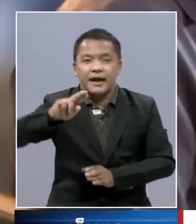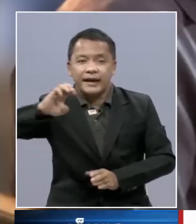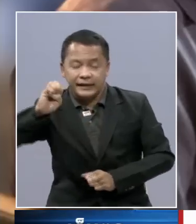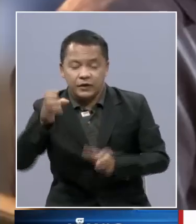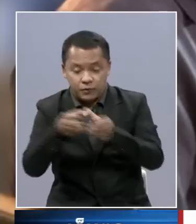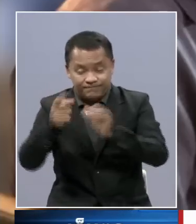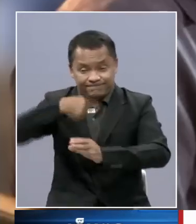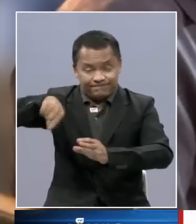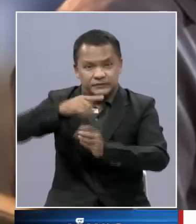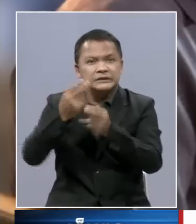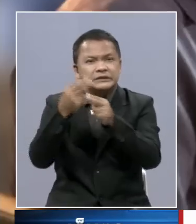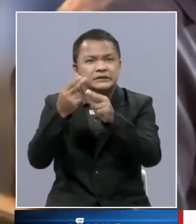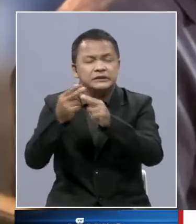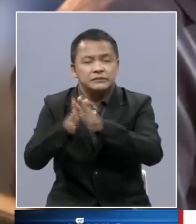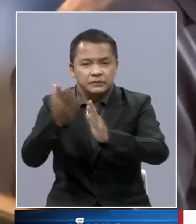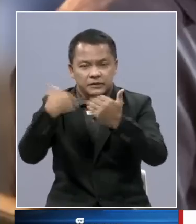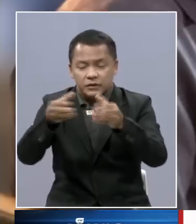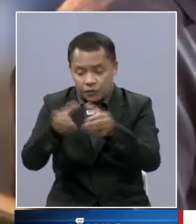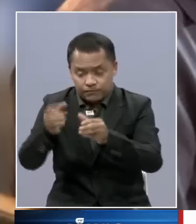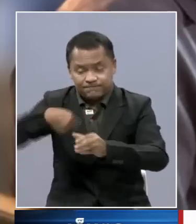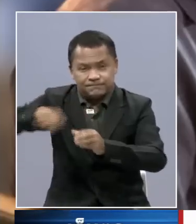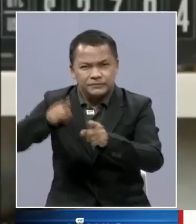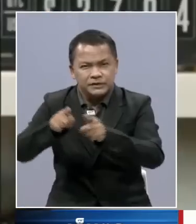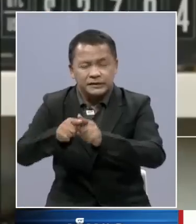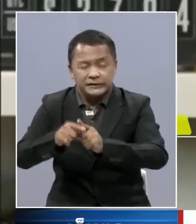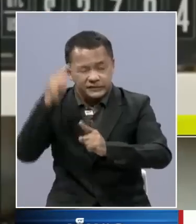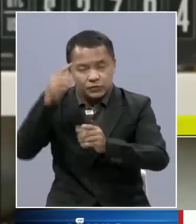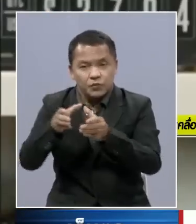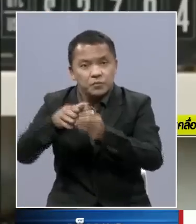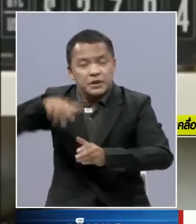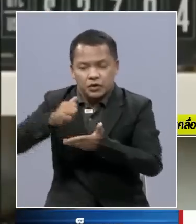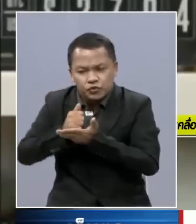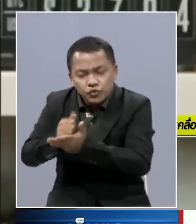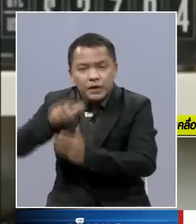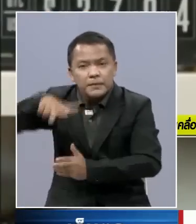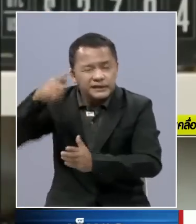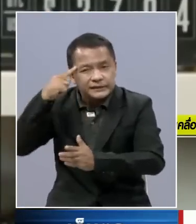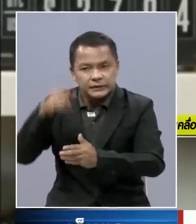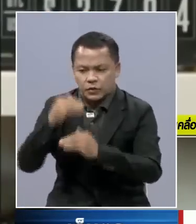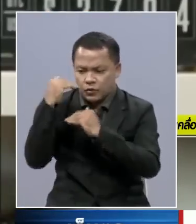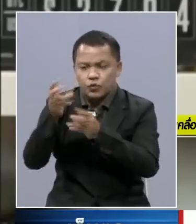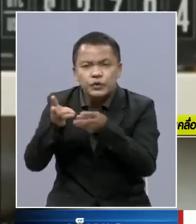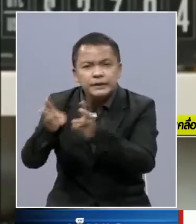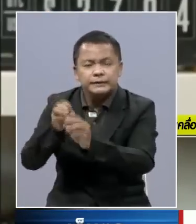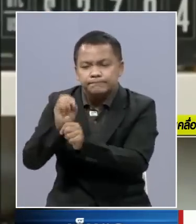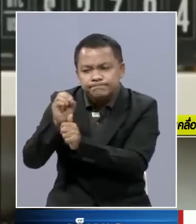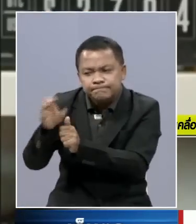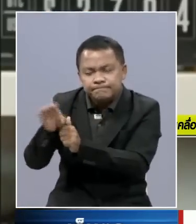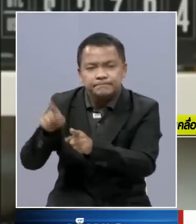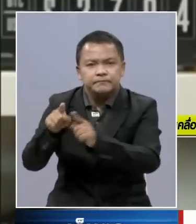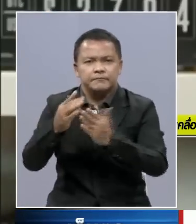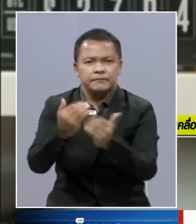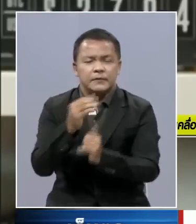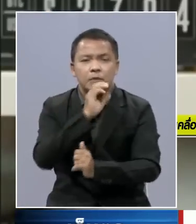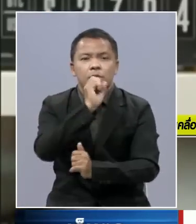ลุ่มแคร์เนี่ยได้รับชื่อในช่วงหลังว่าเป็นเหมือนมันสมองของเพื่อไทยพอสมควรในการที่จะกำหนดทิศทางนโยบายแต่ทั้งนี้ทั้งนั้